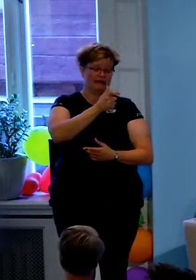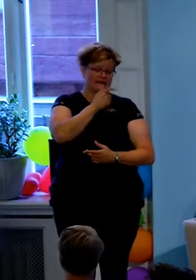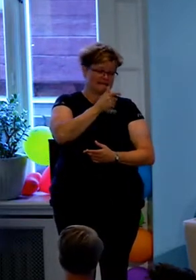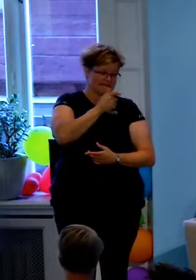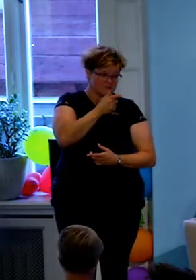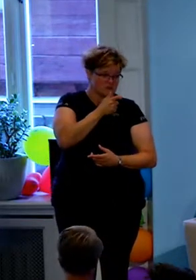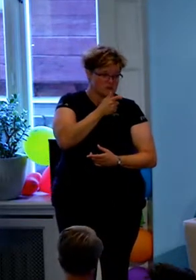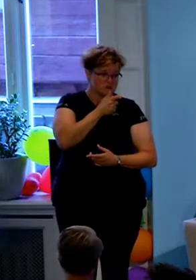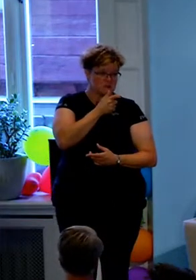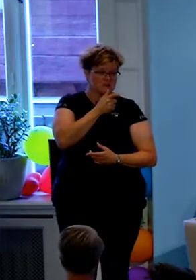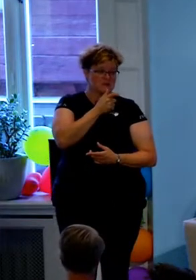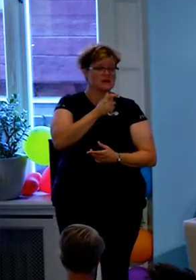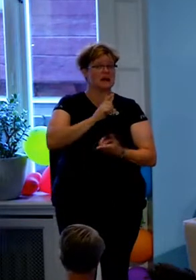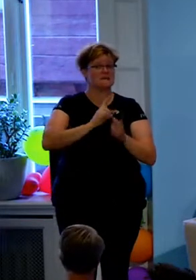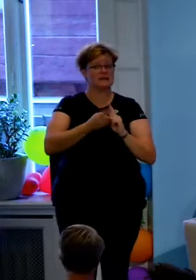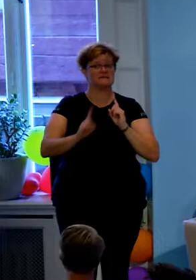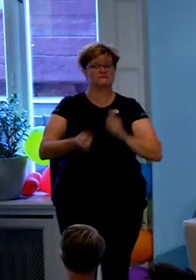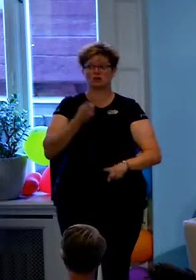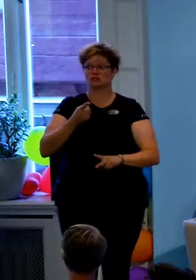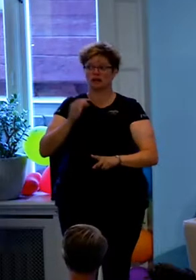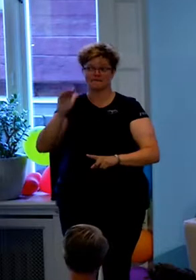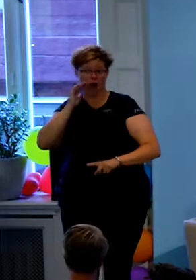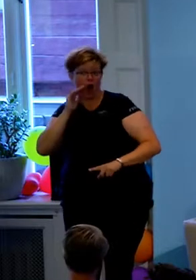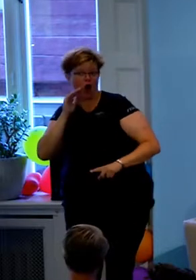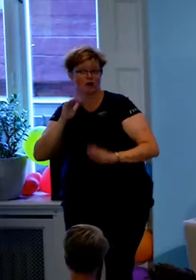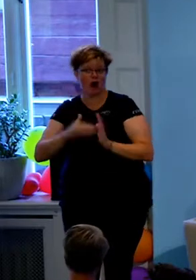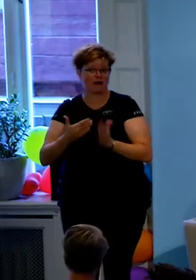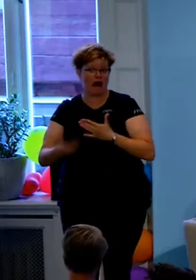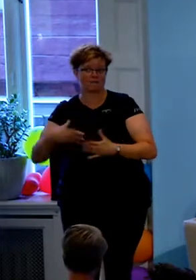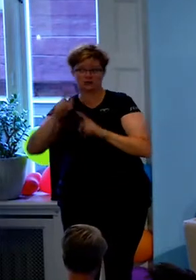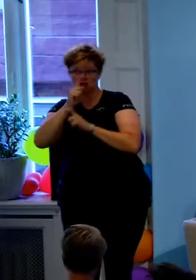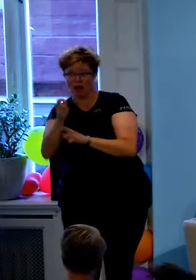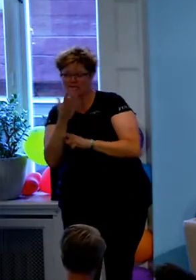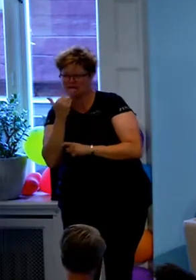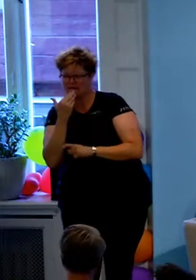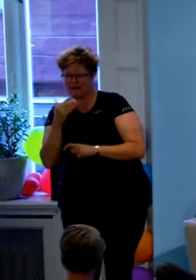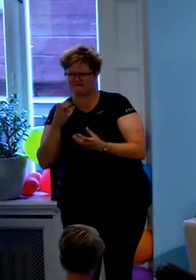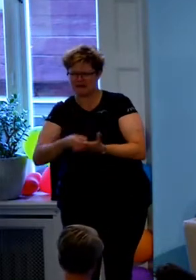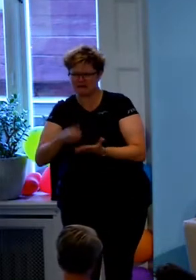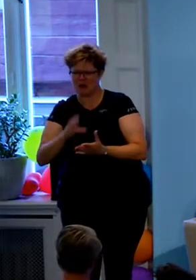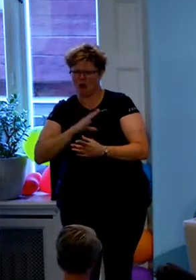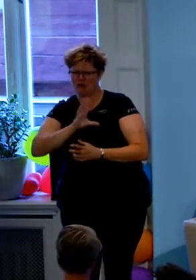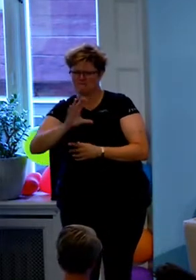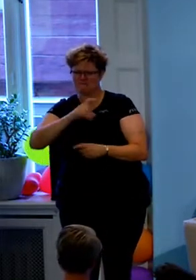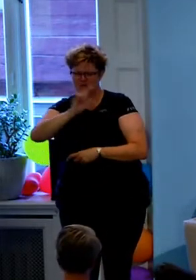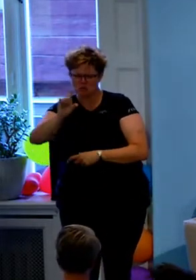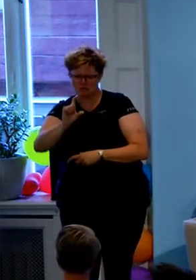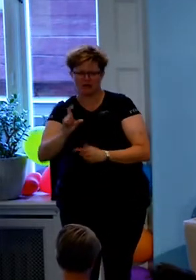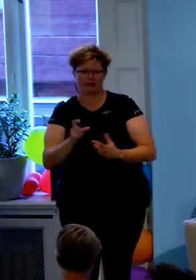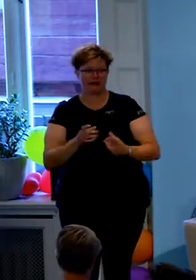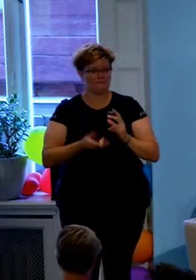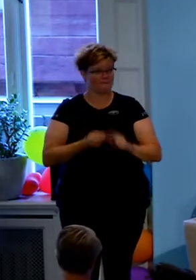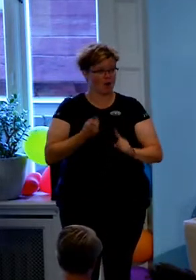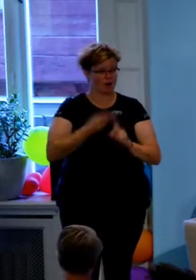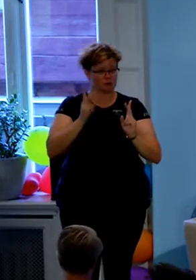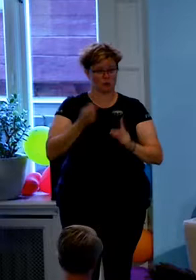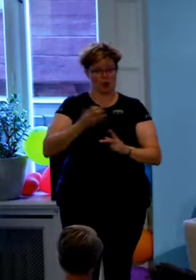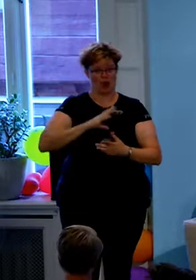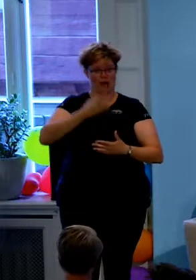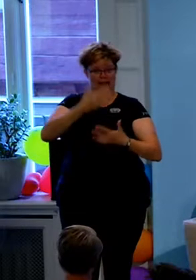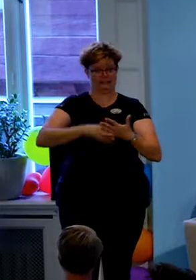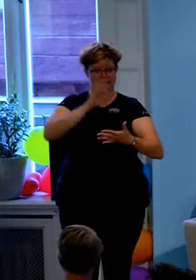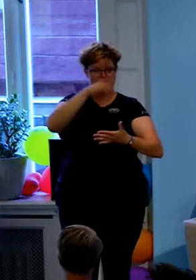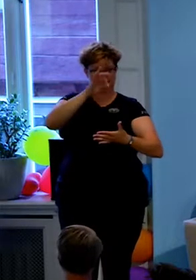korsförhörd av den arbetssökande på bolagets värderingar? Började med det att någon har en lista och checka